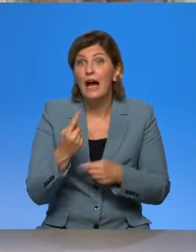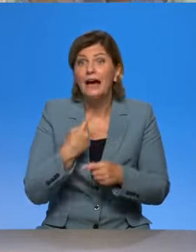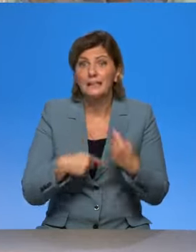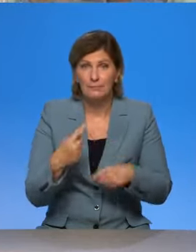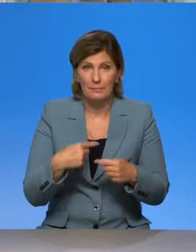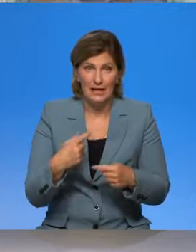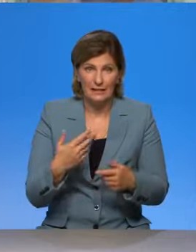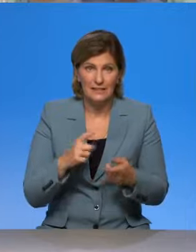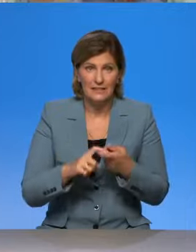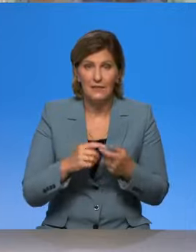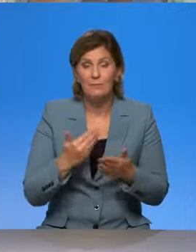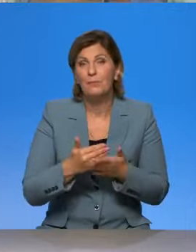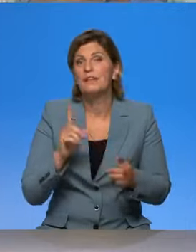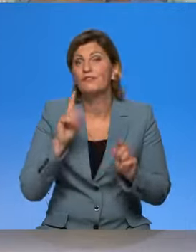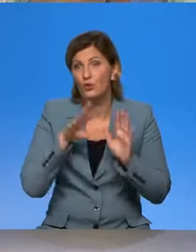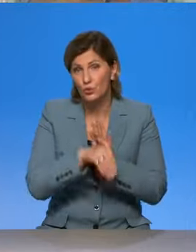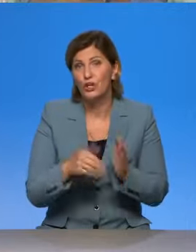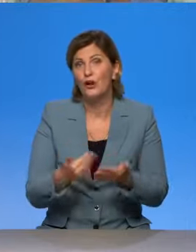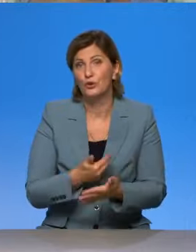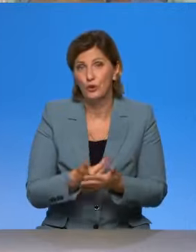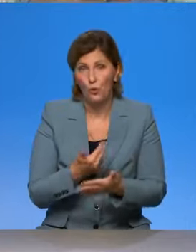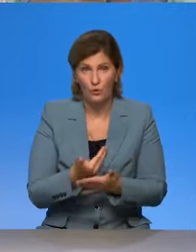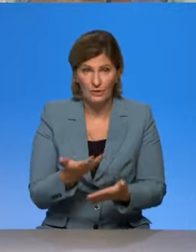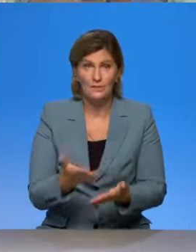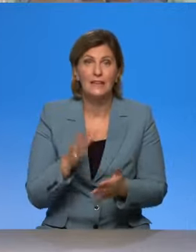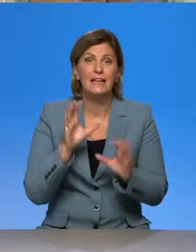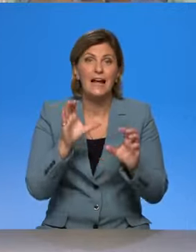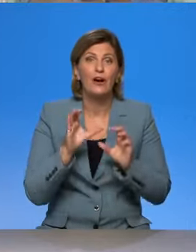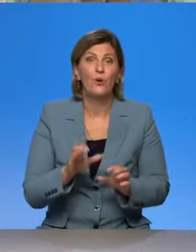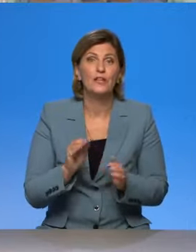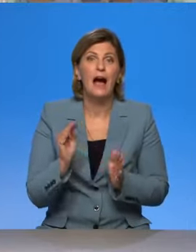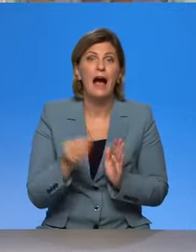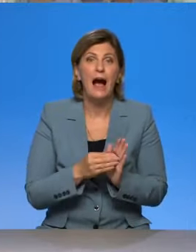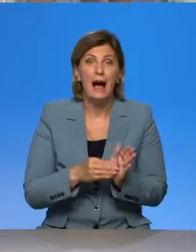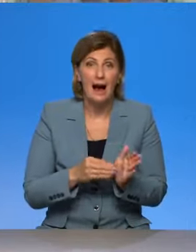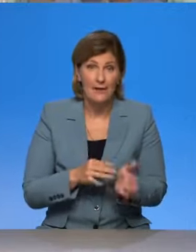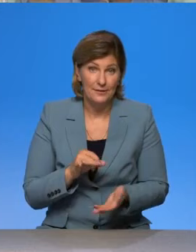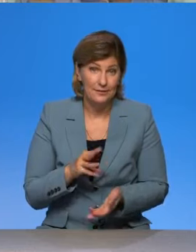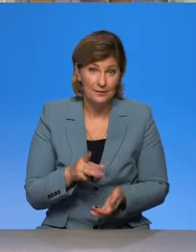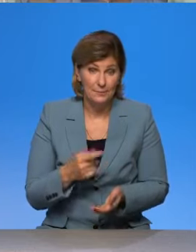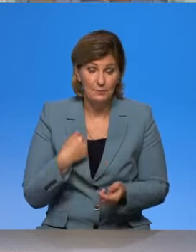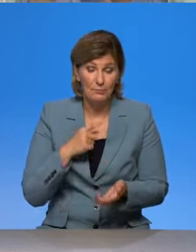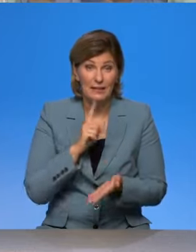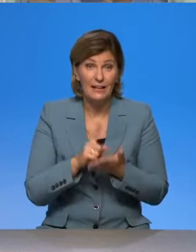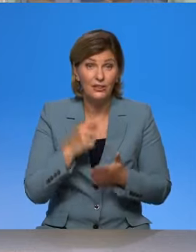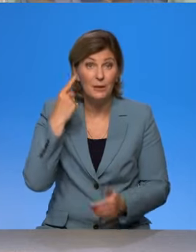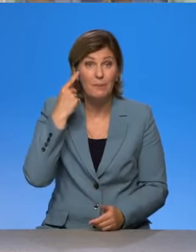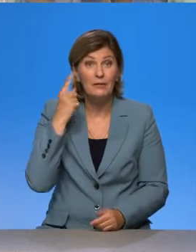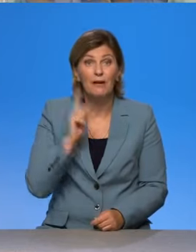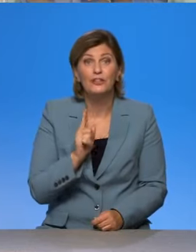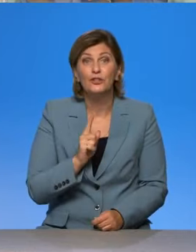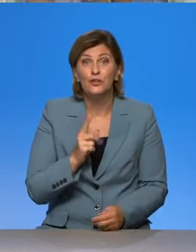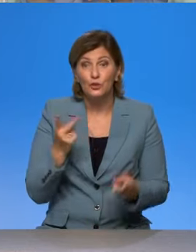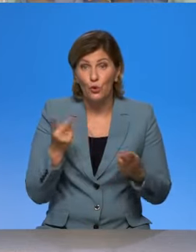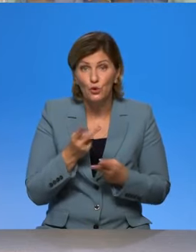новостных структур, структуру принятых законодательных актов и так далее. То есть мы должны понимать, что нужно